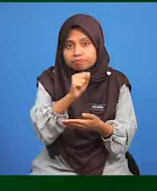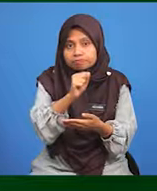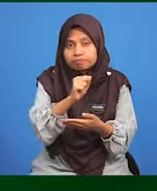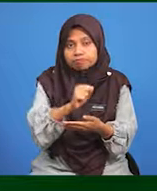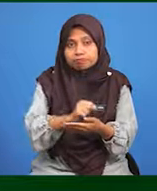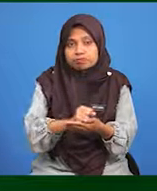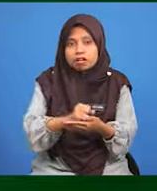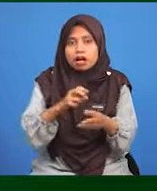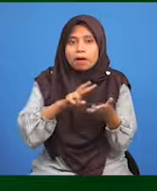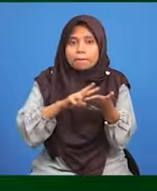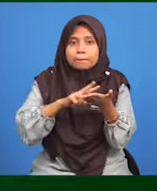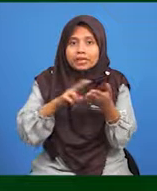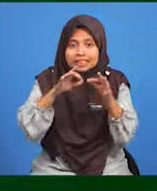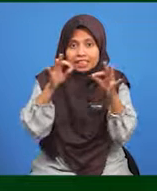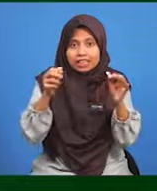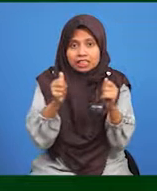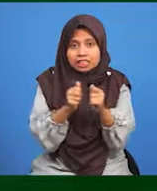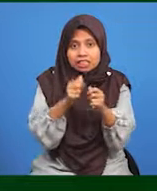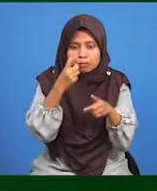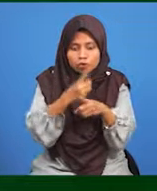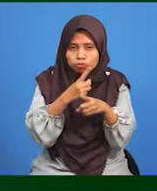intonasi yang betul